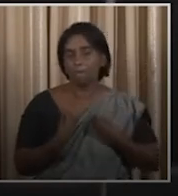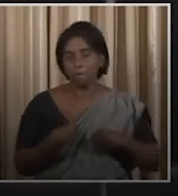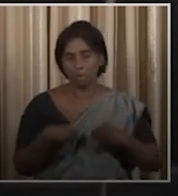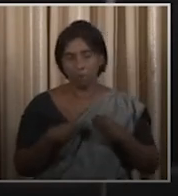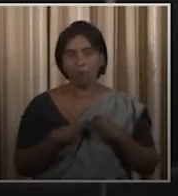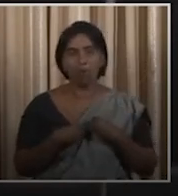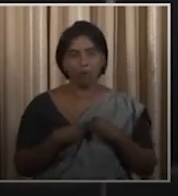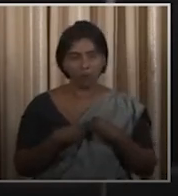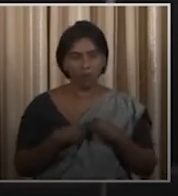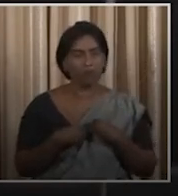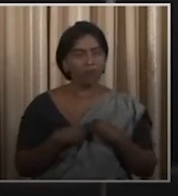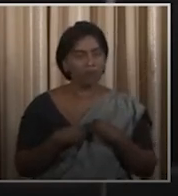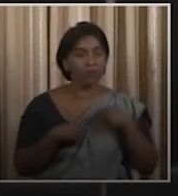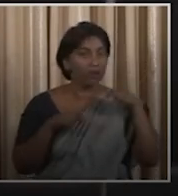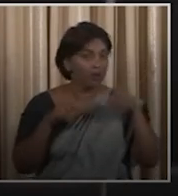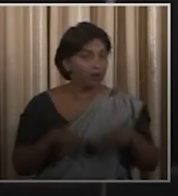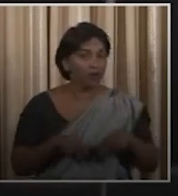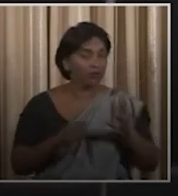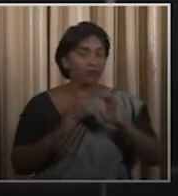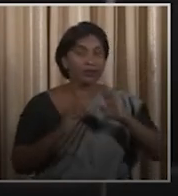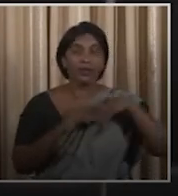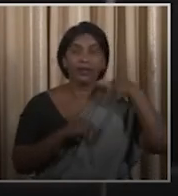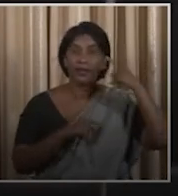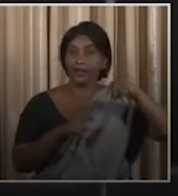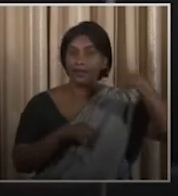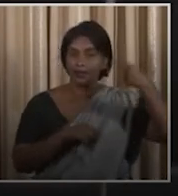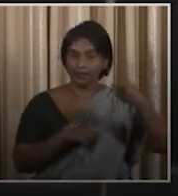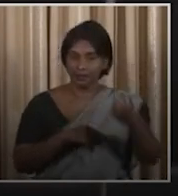දැනෙන්නේ අදට වඩා හෙට දවසේ